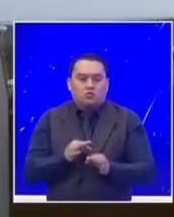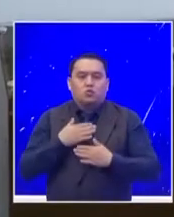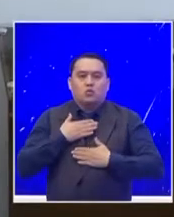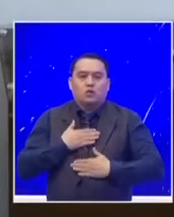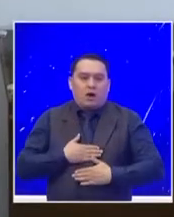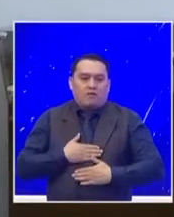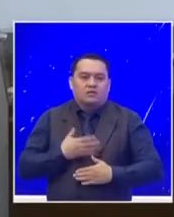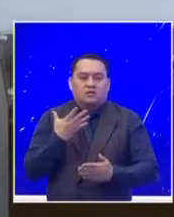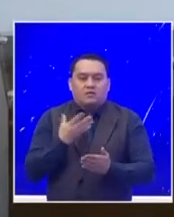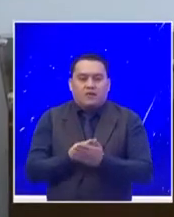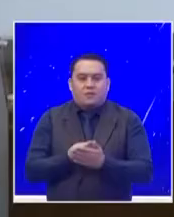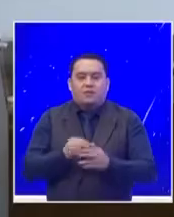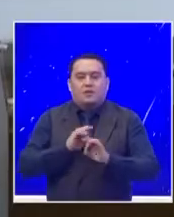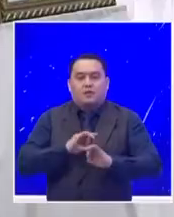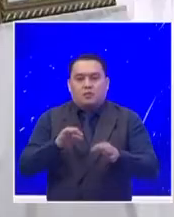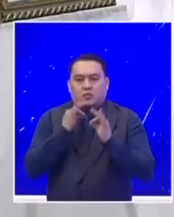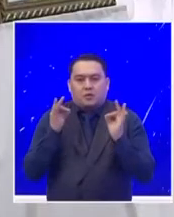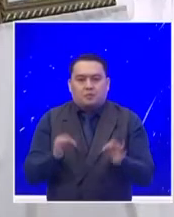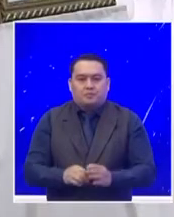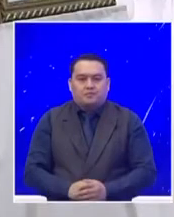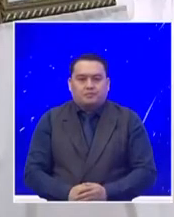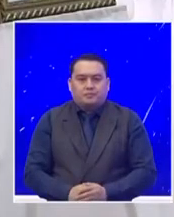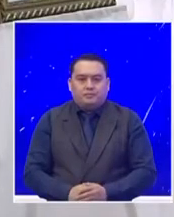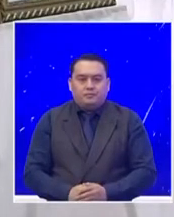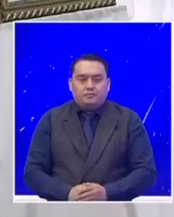удовольствием поделятся со своими коллегами.